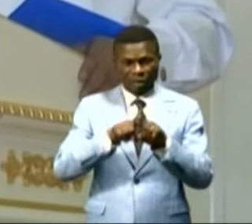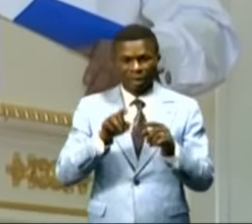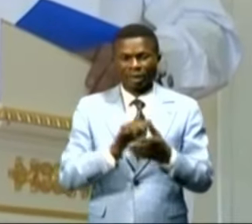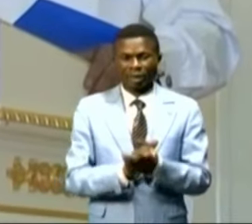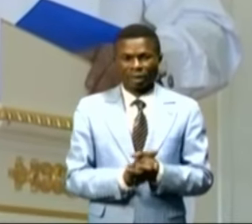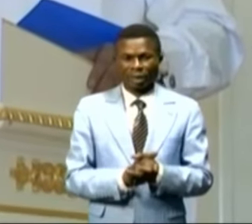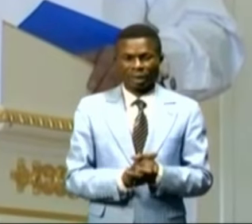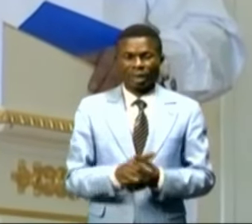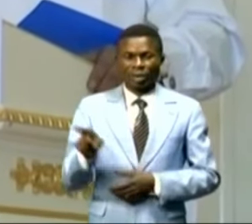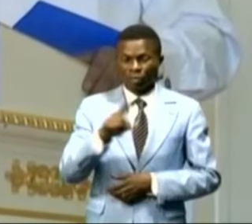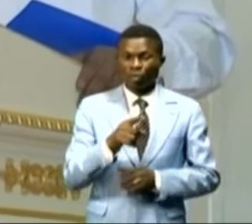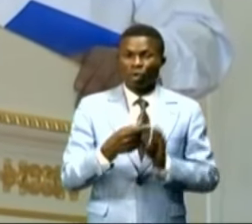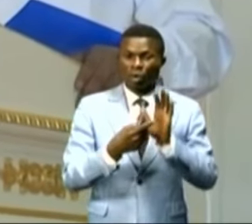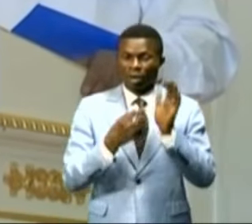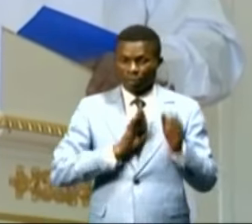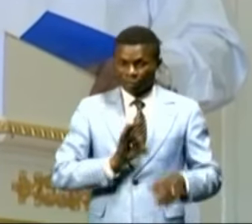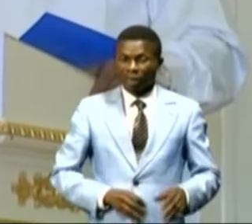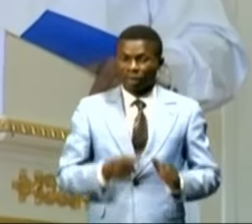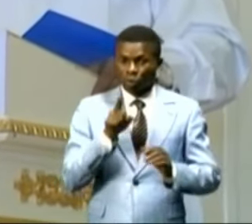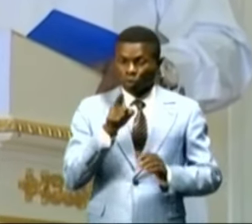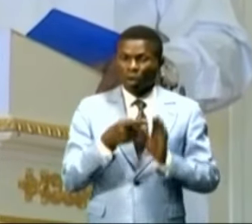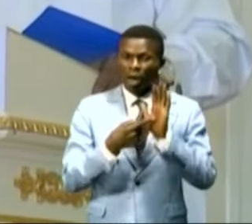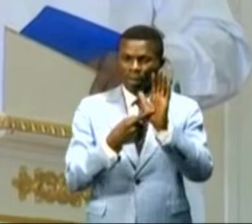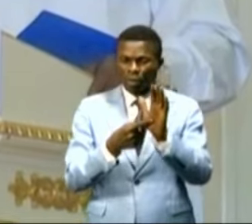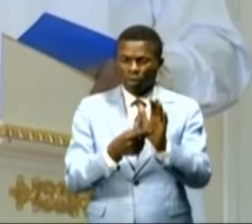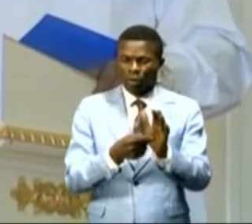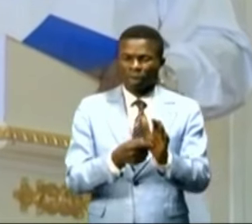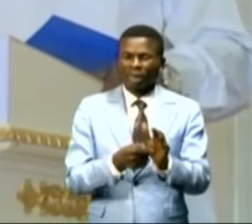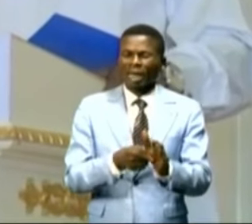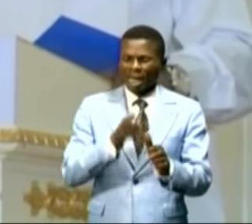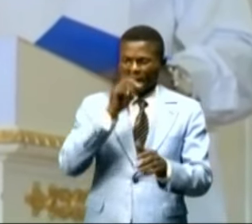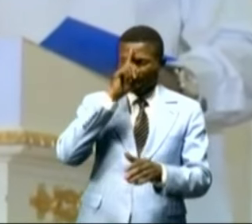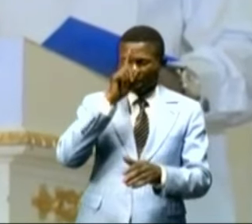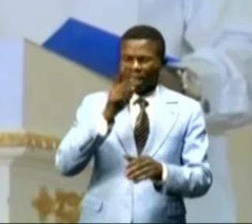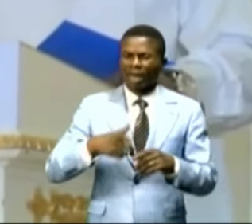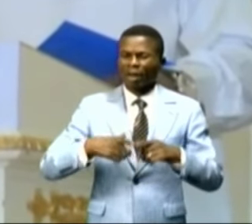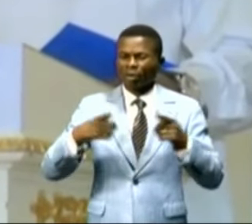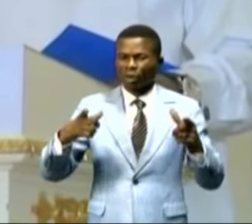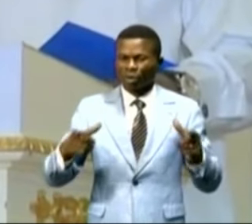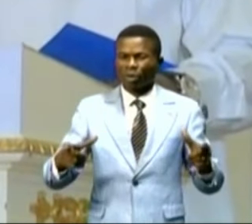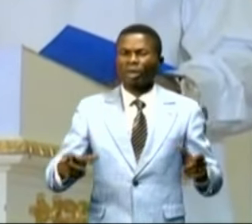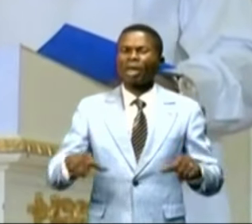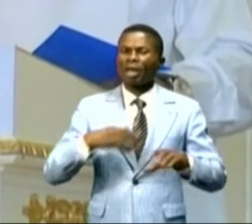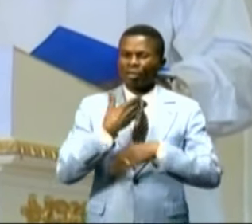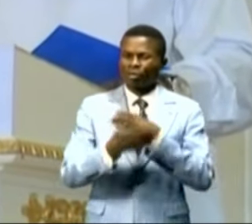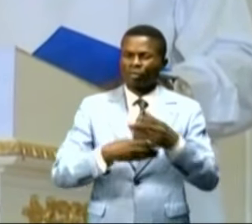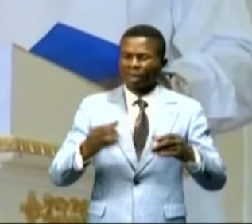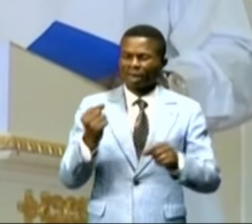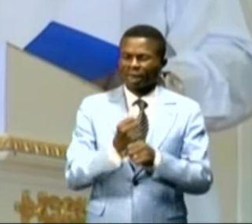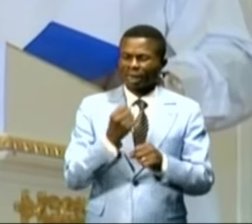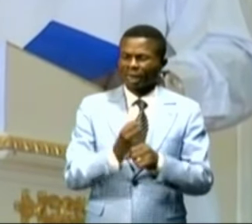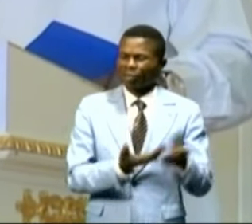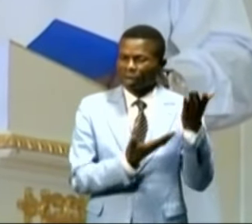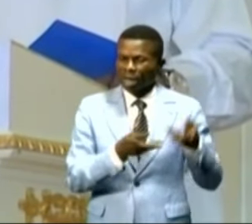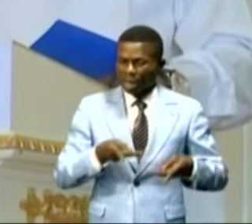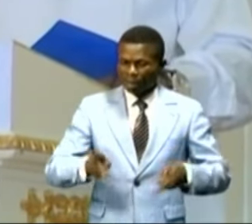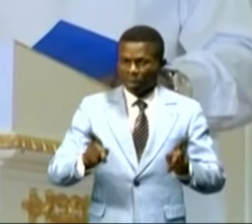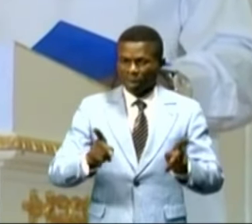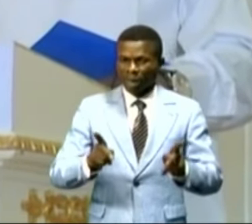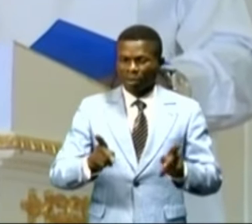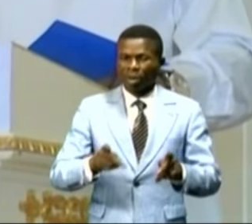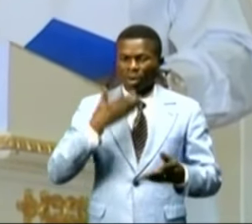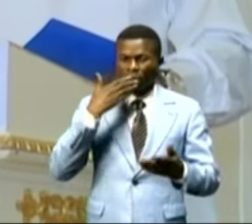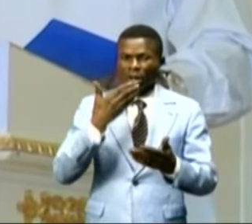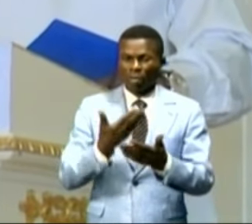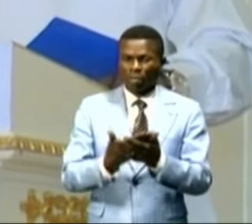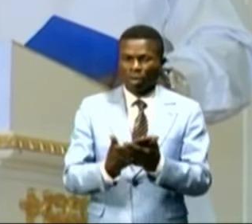vous avez fait preuve d'une disponibilité sans pareil pour réunir les conditions permettant de conduire à bon